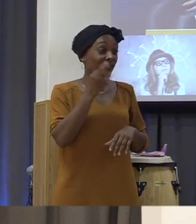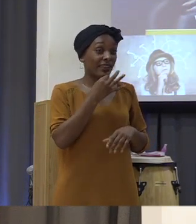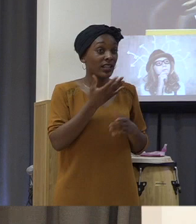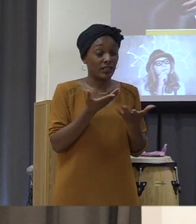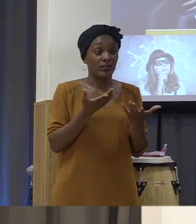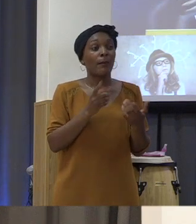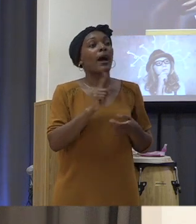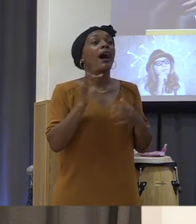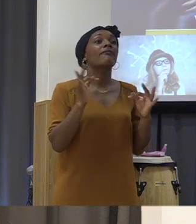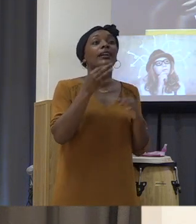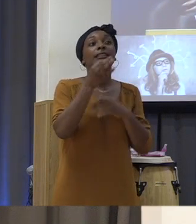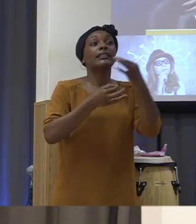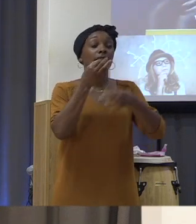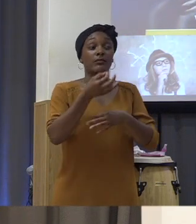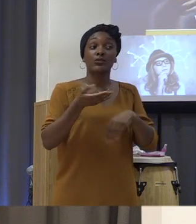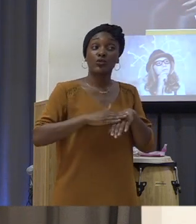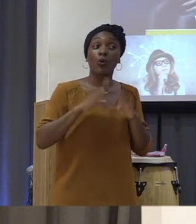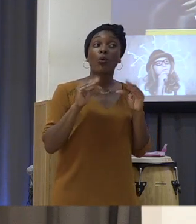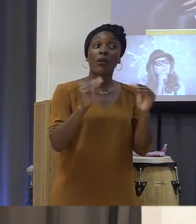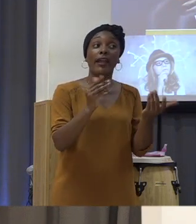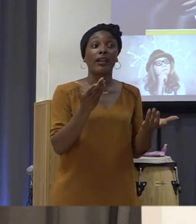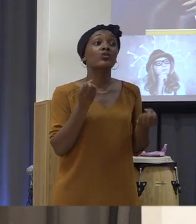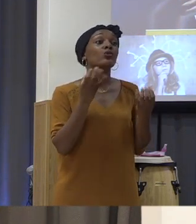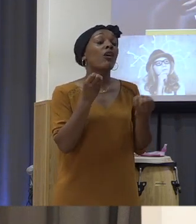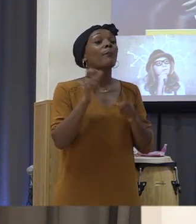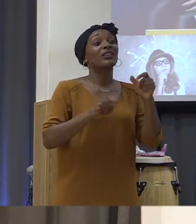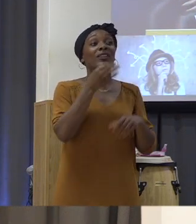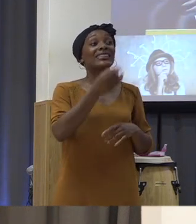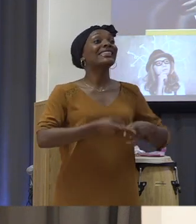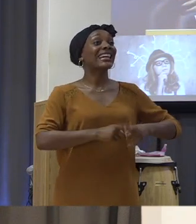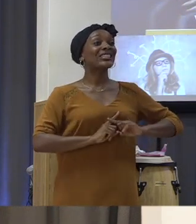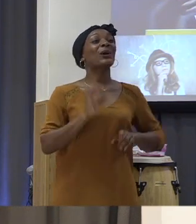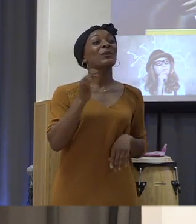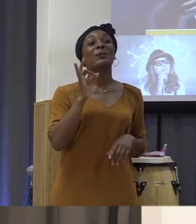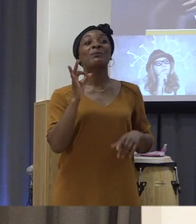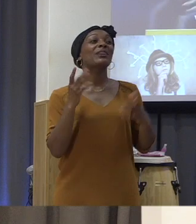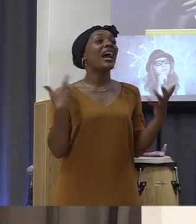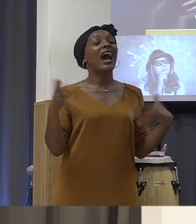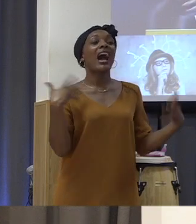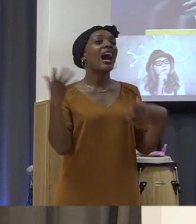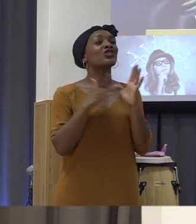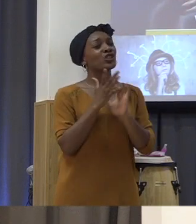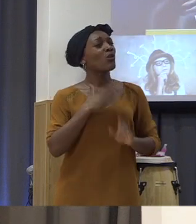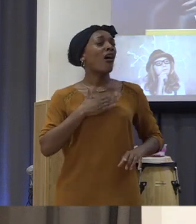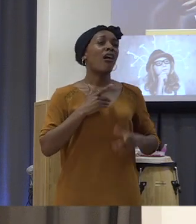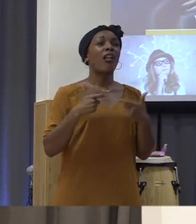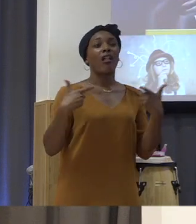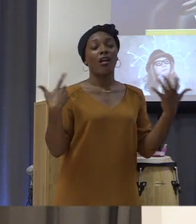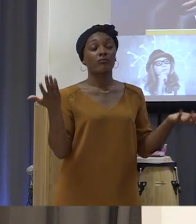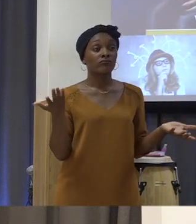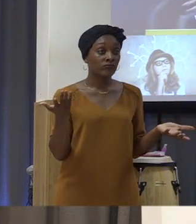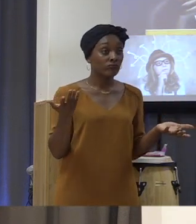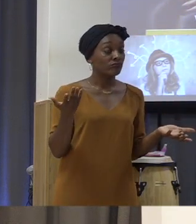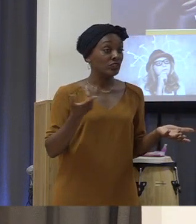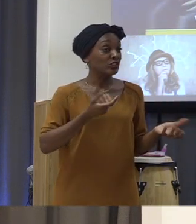dit, mais la réalité. Parce que des fois, vous savez, on est fort, on est un peu fanfaron, on est amené à